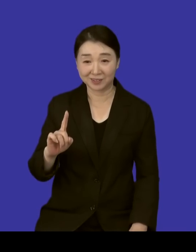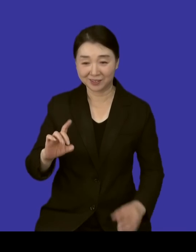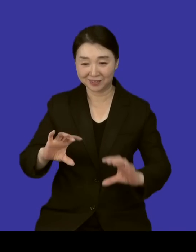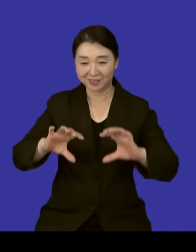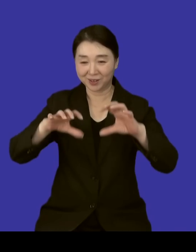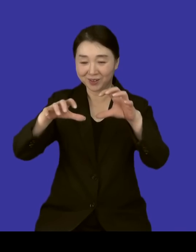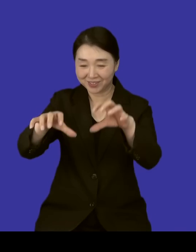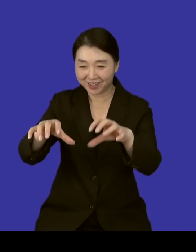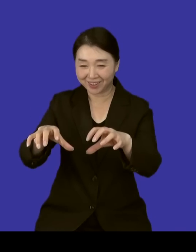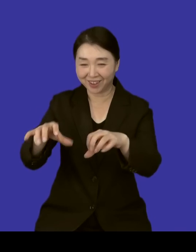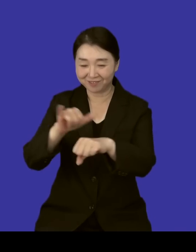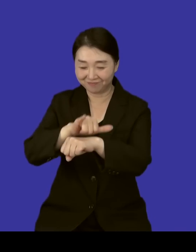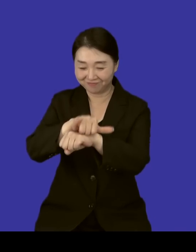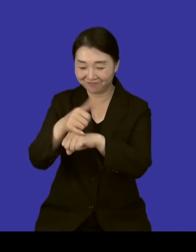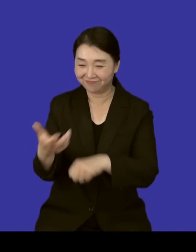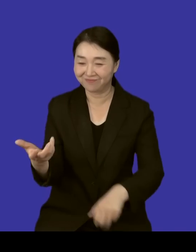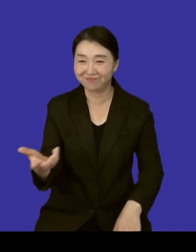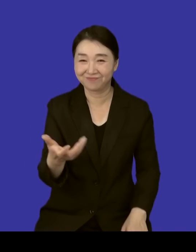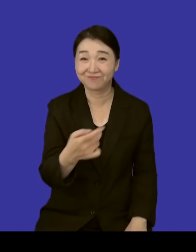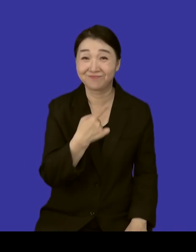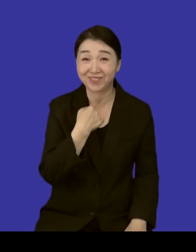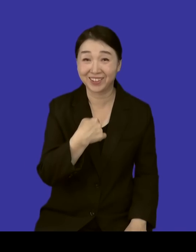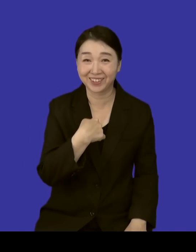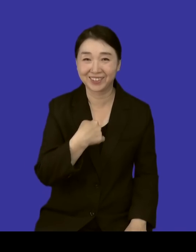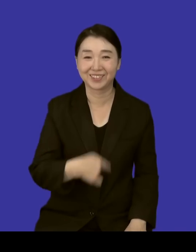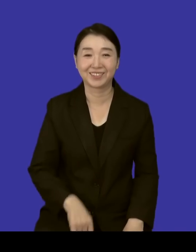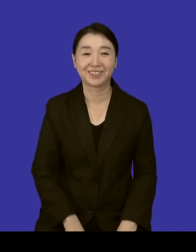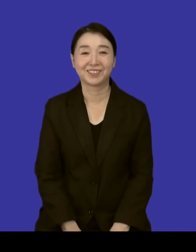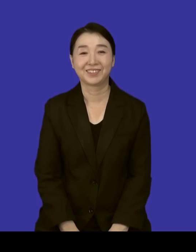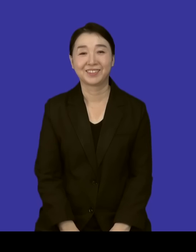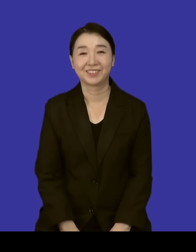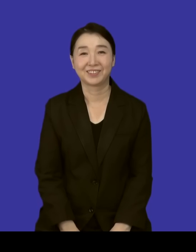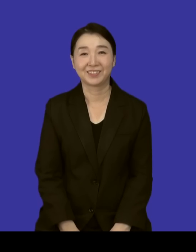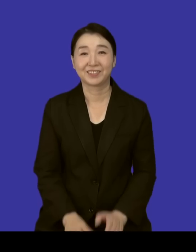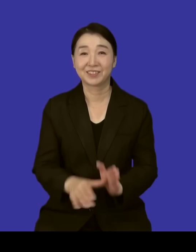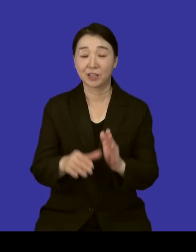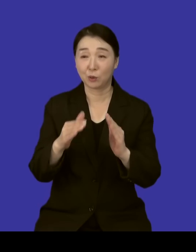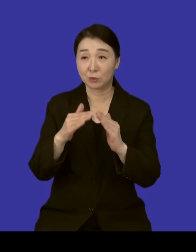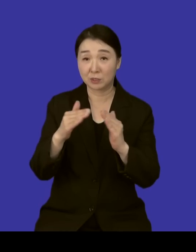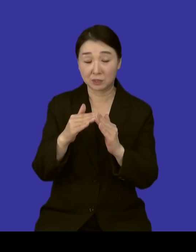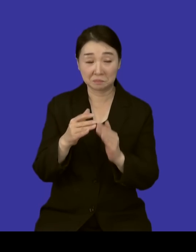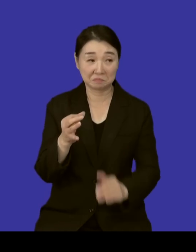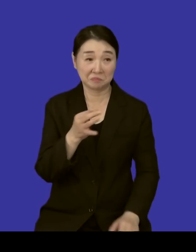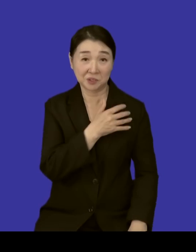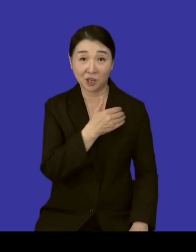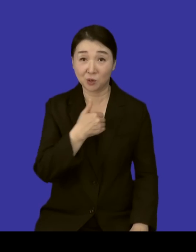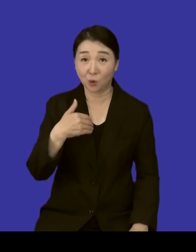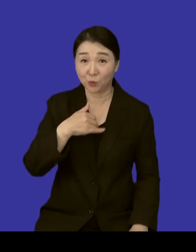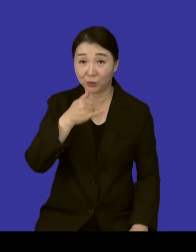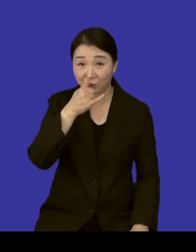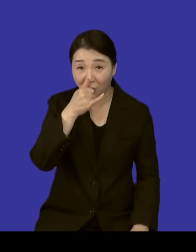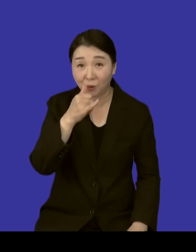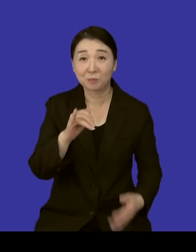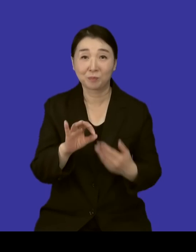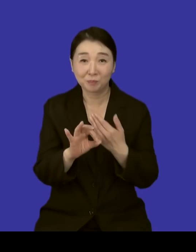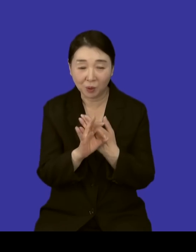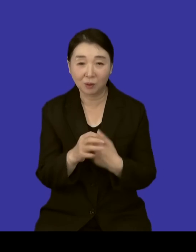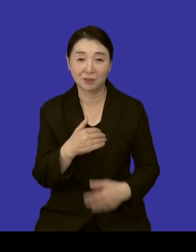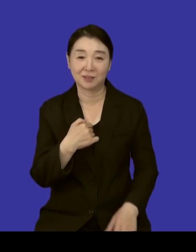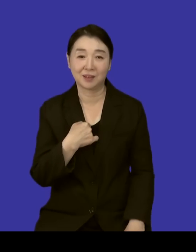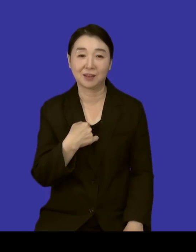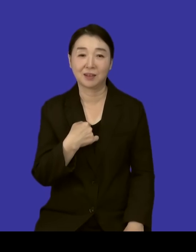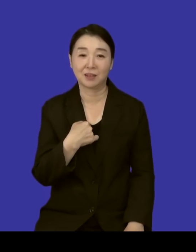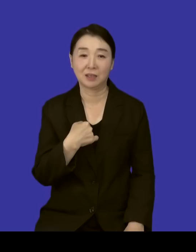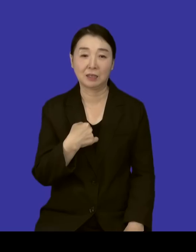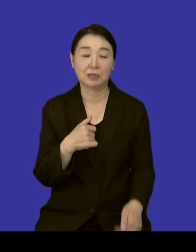네. 가잖아요. 그런데 그때 우리 집이 조금만 여유가 있어도 제가 아마 정말